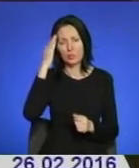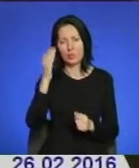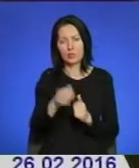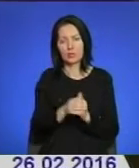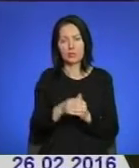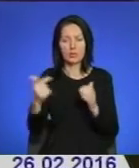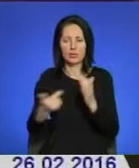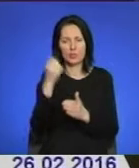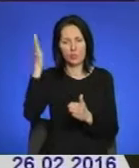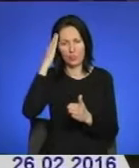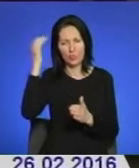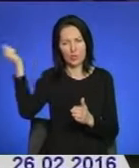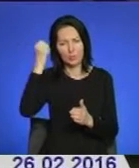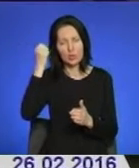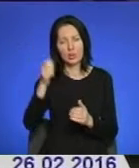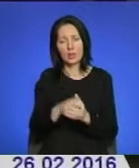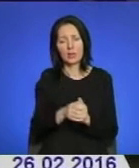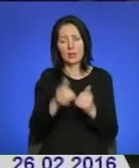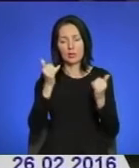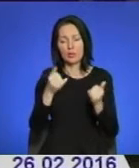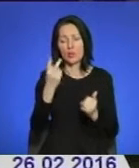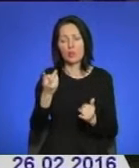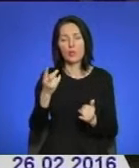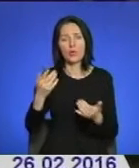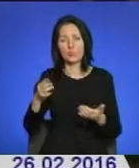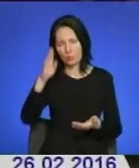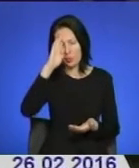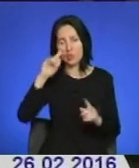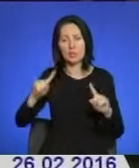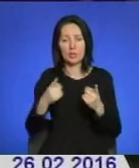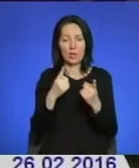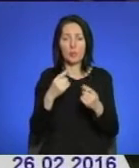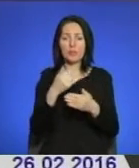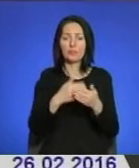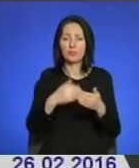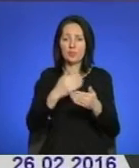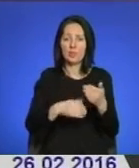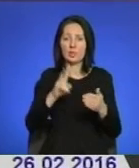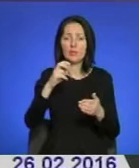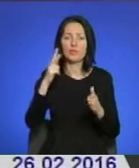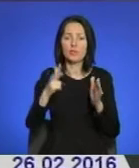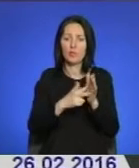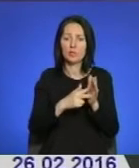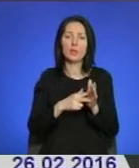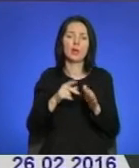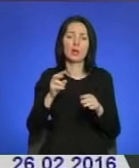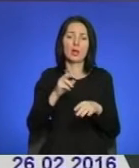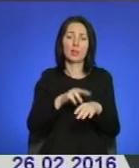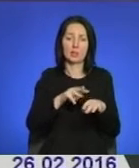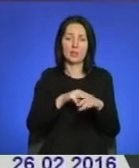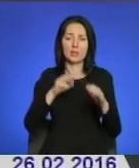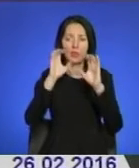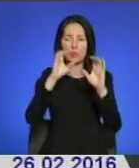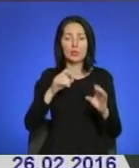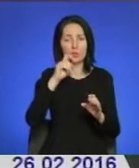бах голову, знову голову. Сьогодні двоє жителів райцентру затримані у порядку статті 208 Кримінально-процесуального кодексу України. Вони